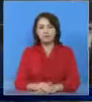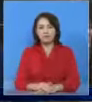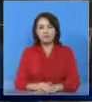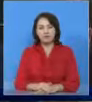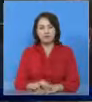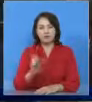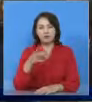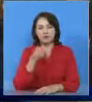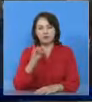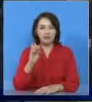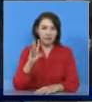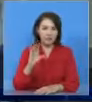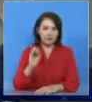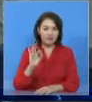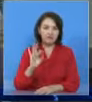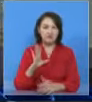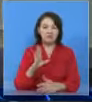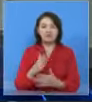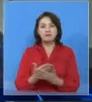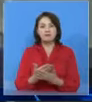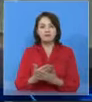Тахауи Ахтанов,